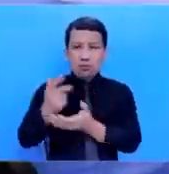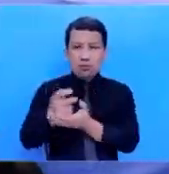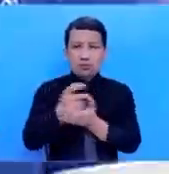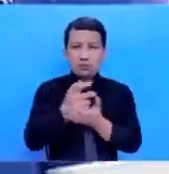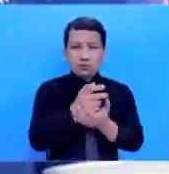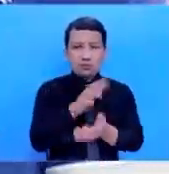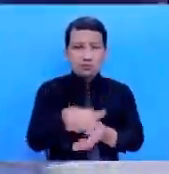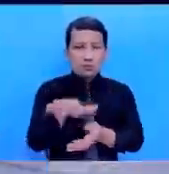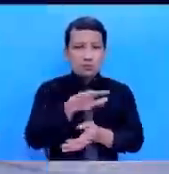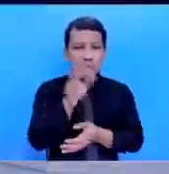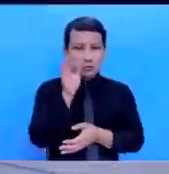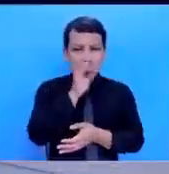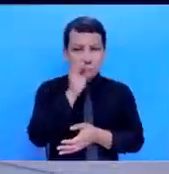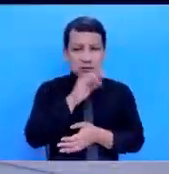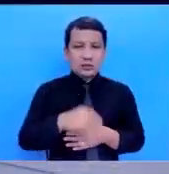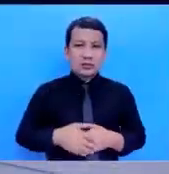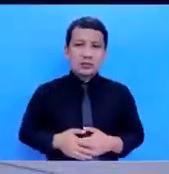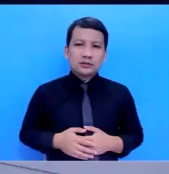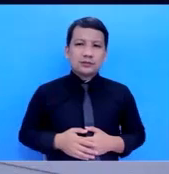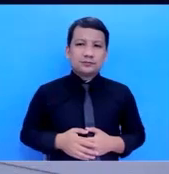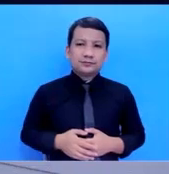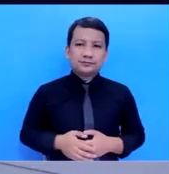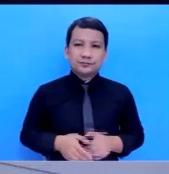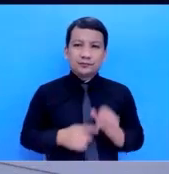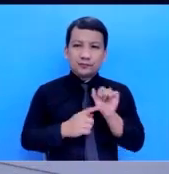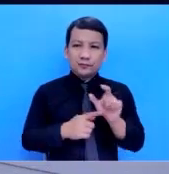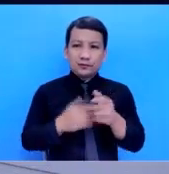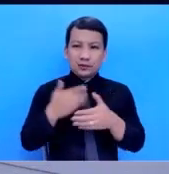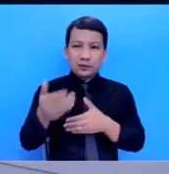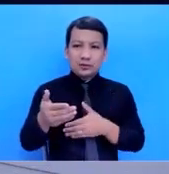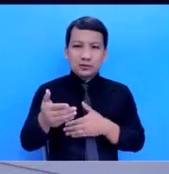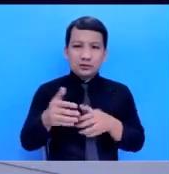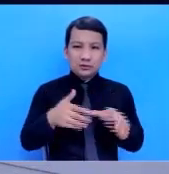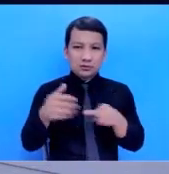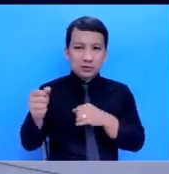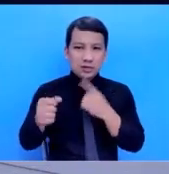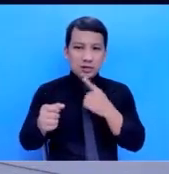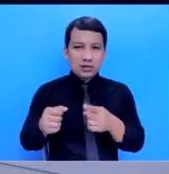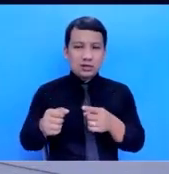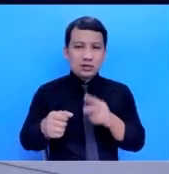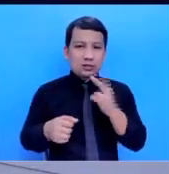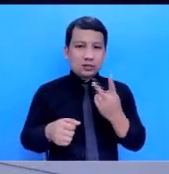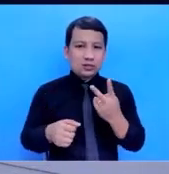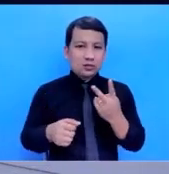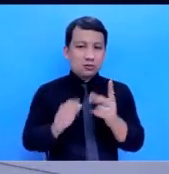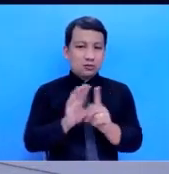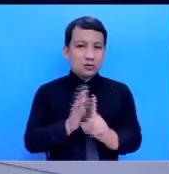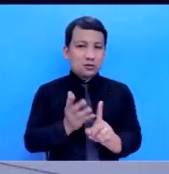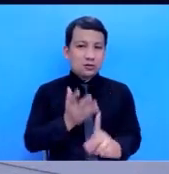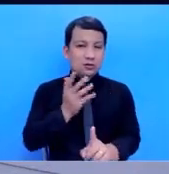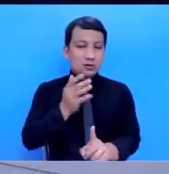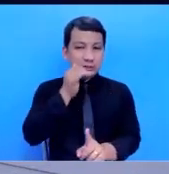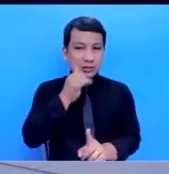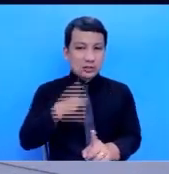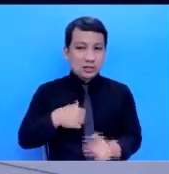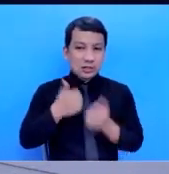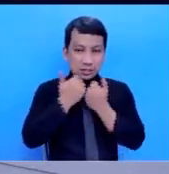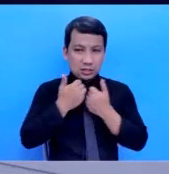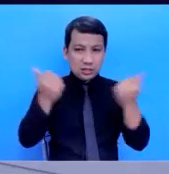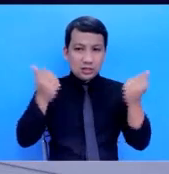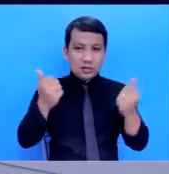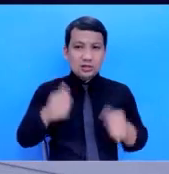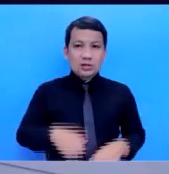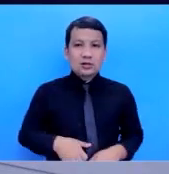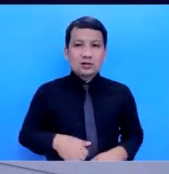Pilipino. Opisyal naman nang nagpaalam sa liga ang dalawang fan favorites. Kahapon, inanunsyo ni 12-time champion